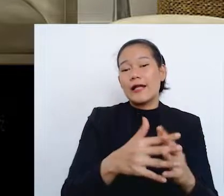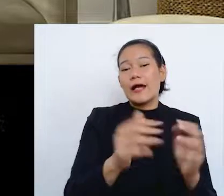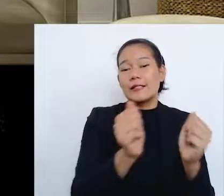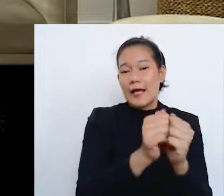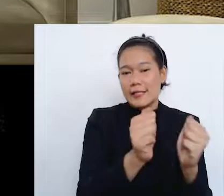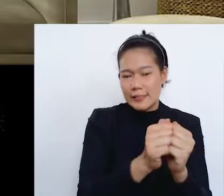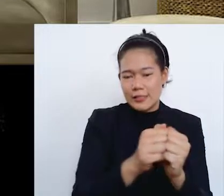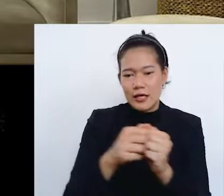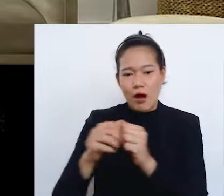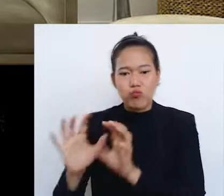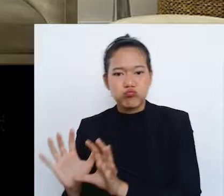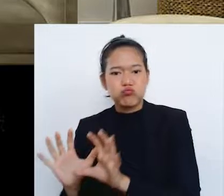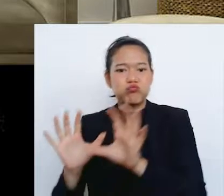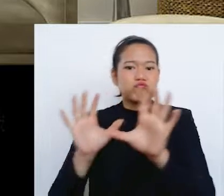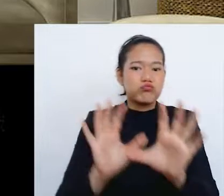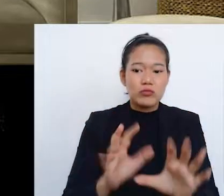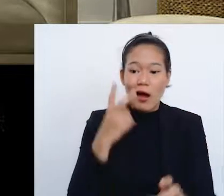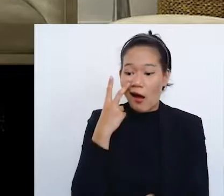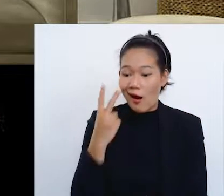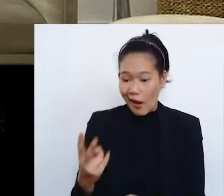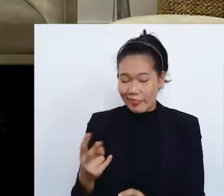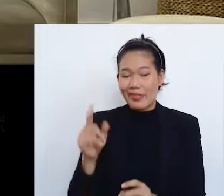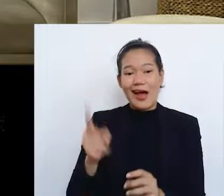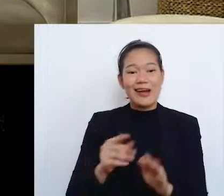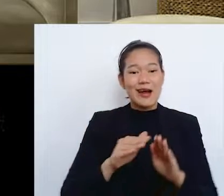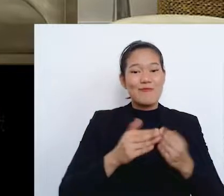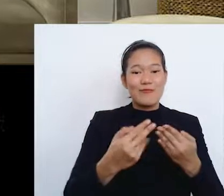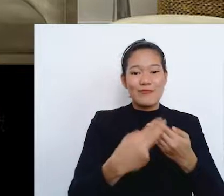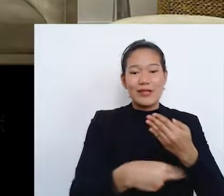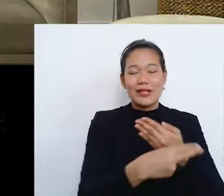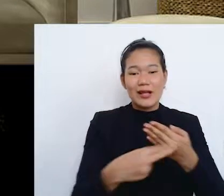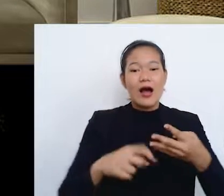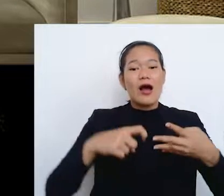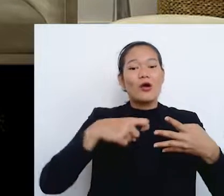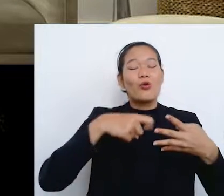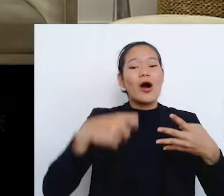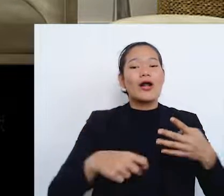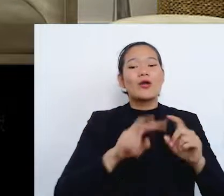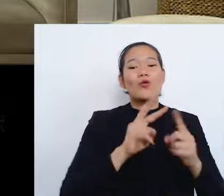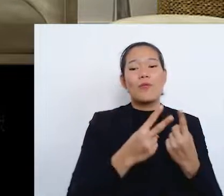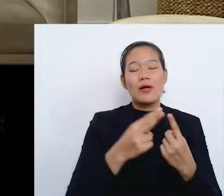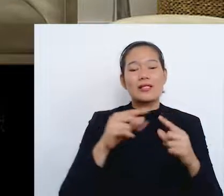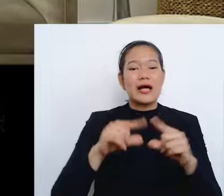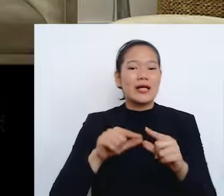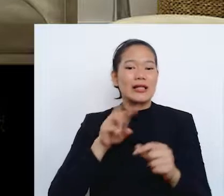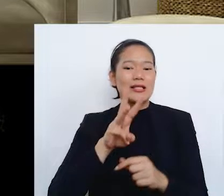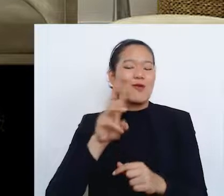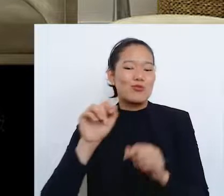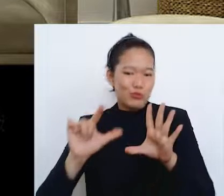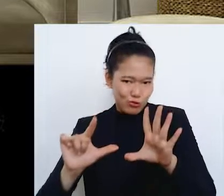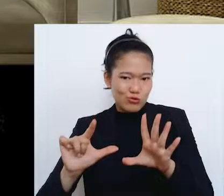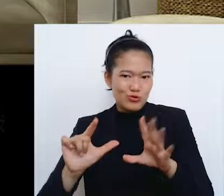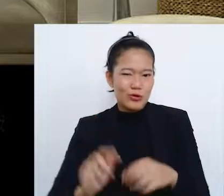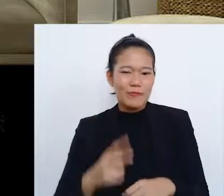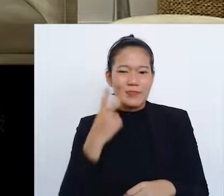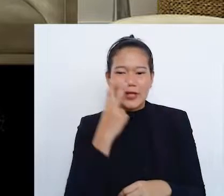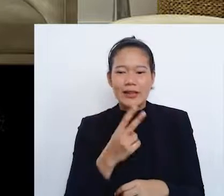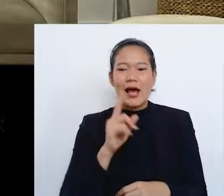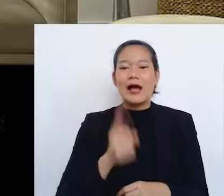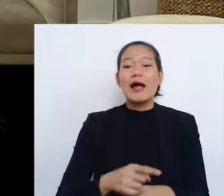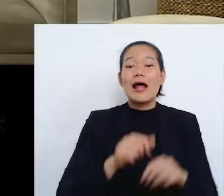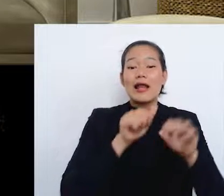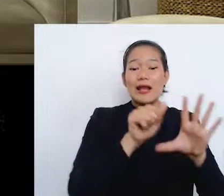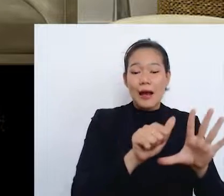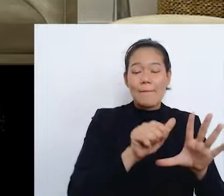tanah perjanjian. Kita bisa temukan dalam Keluaran 12 ayat yang ke-37. Di